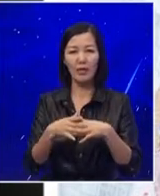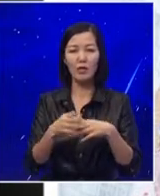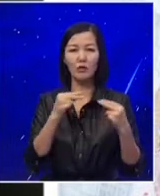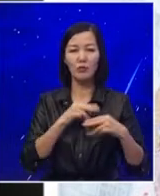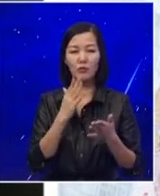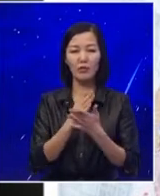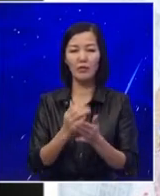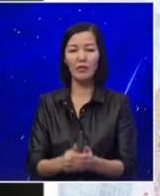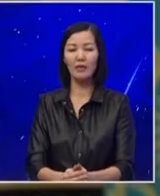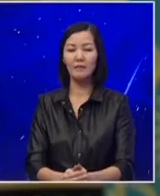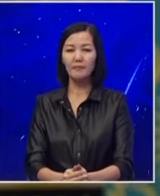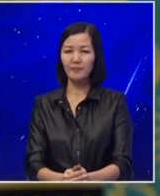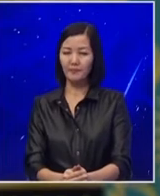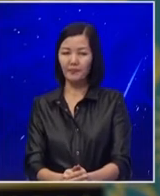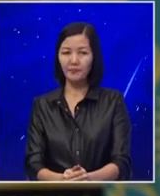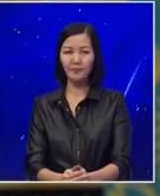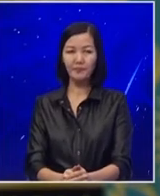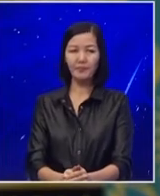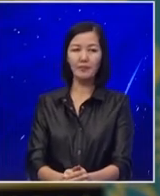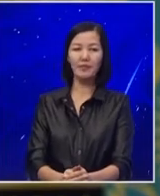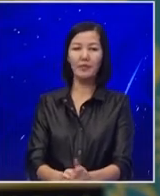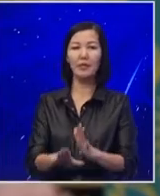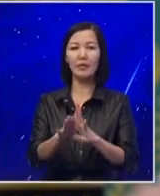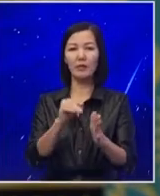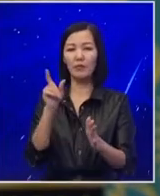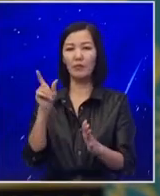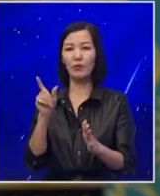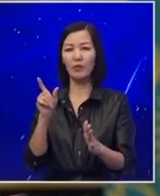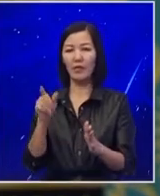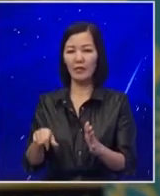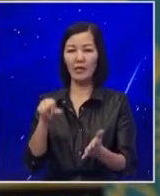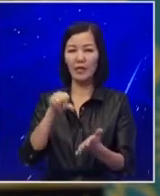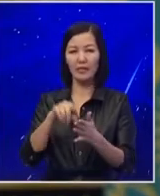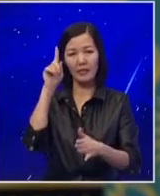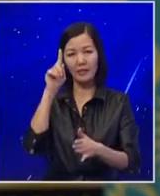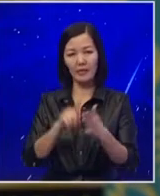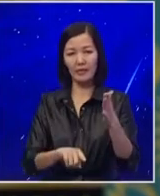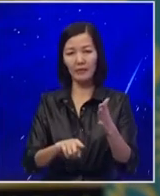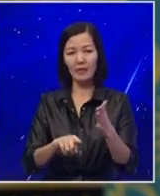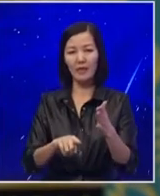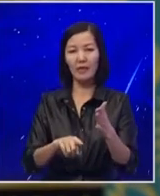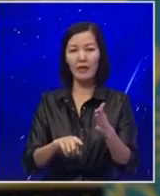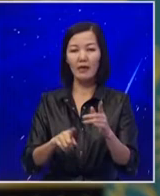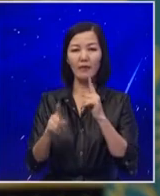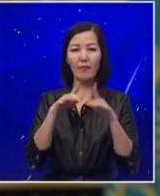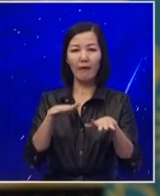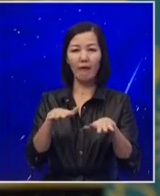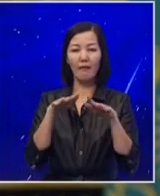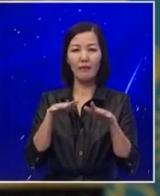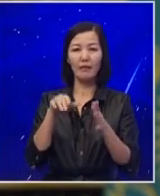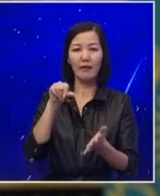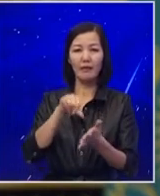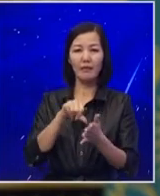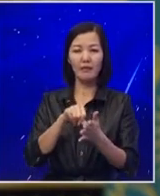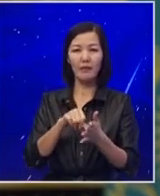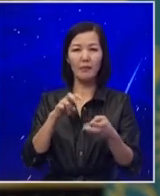істейді. Парламент депутаттығына кетіп бараттан оксиден үмітіміз көп. Енді оксиде сол жаққа барғаннан кейін біраз